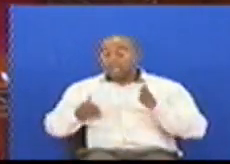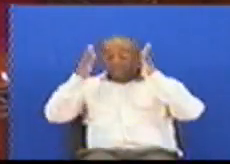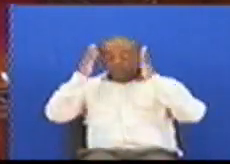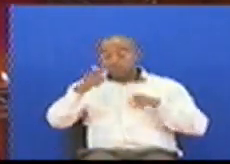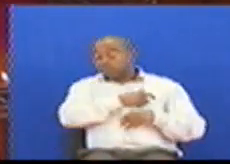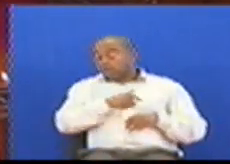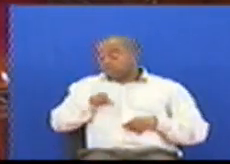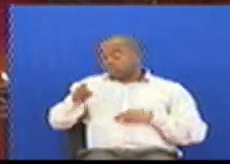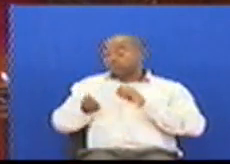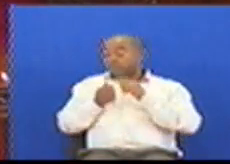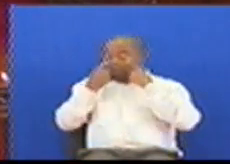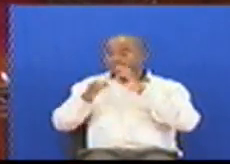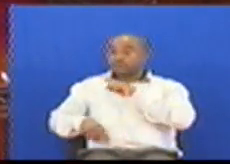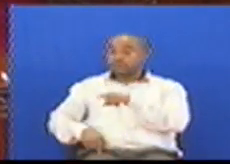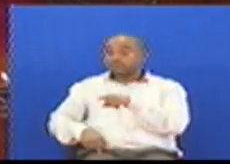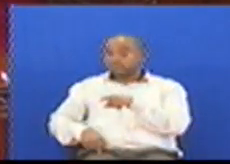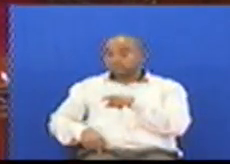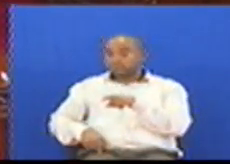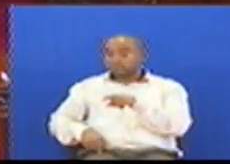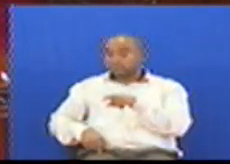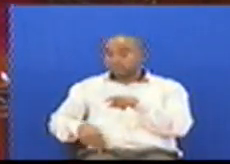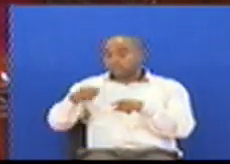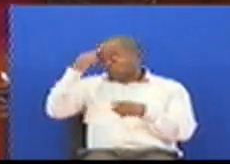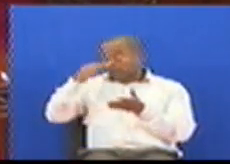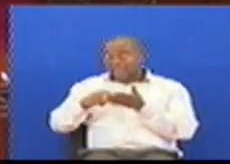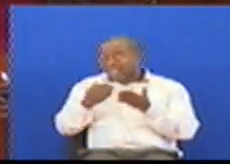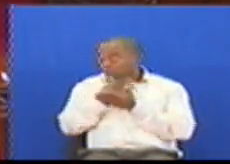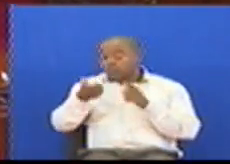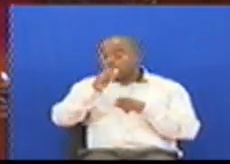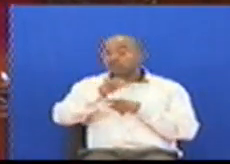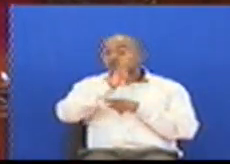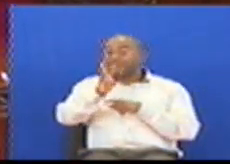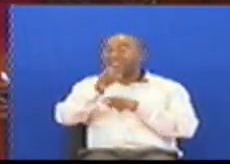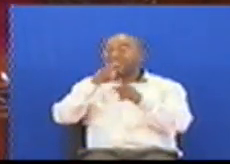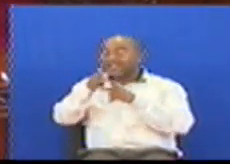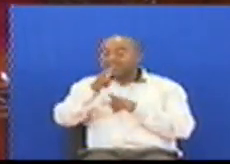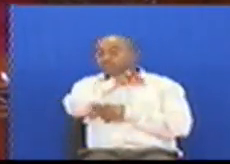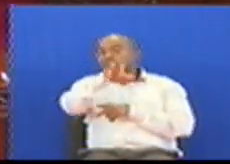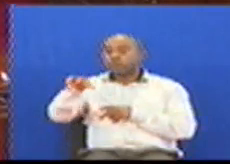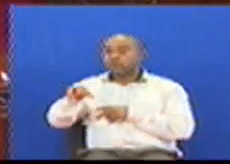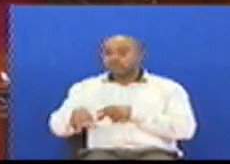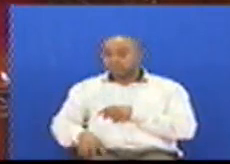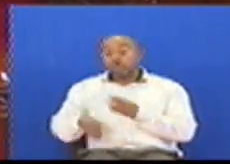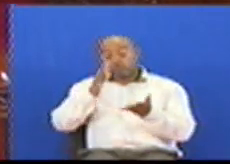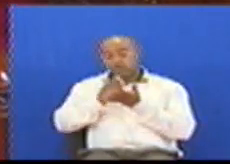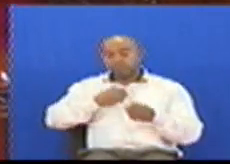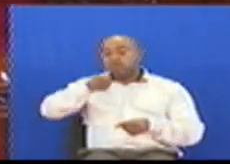vizuri sana. Ndio maana hukuona hata dalili ya kuongeza kata, wilaya, nini, mikoa. Hili kwa kweli mimi nampongeza